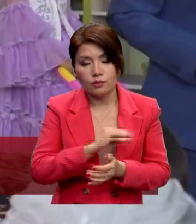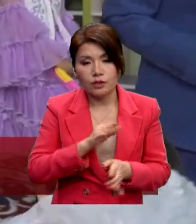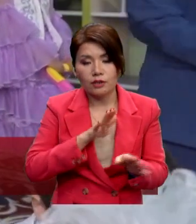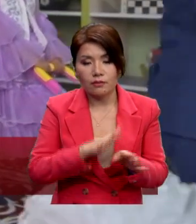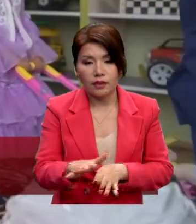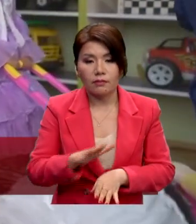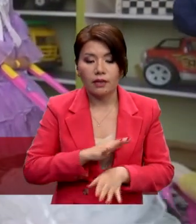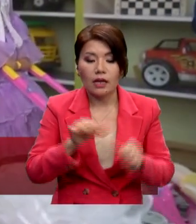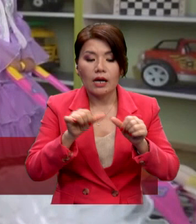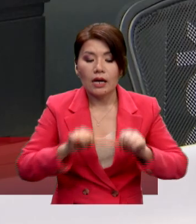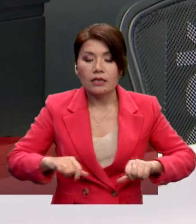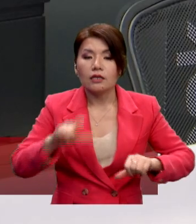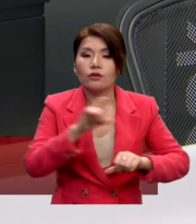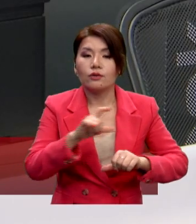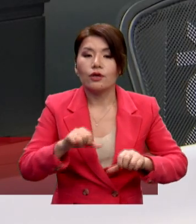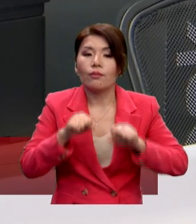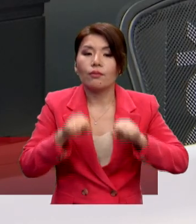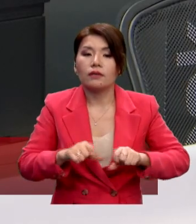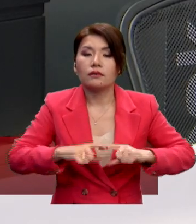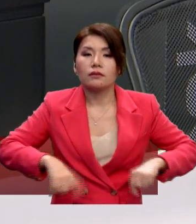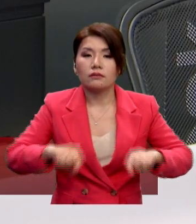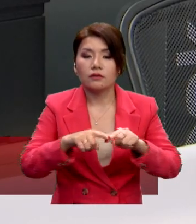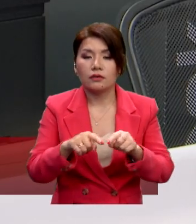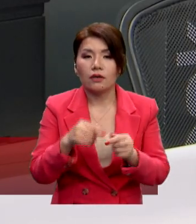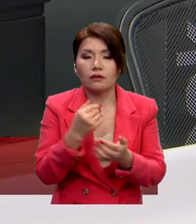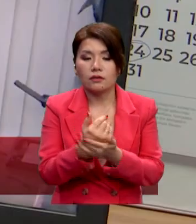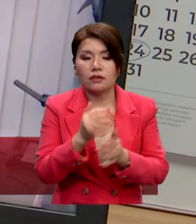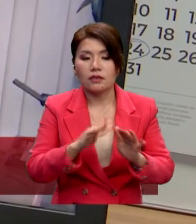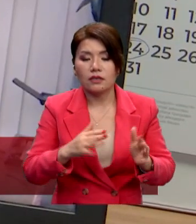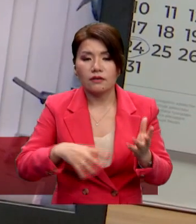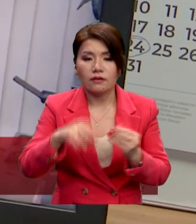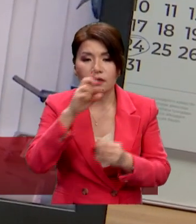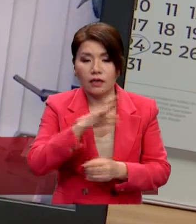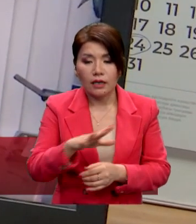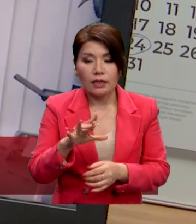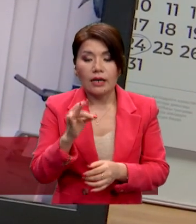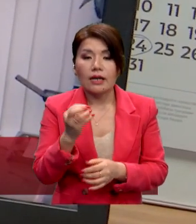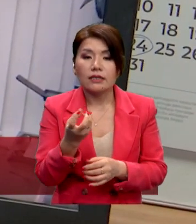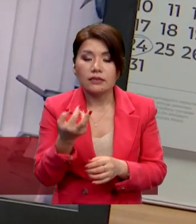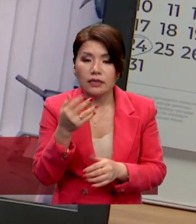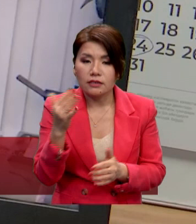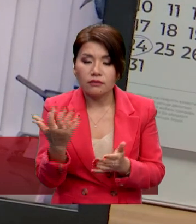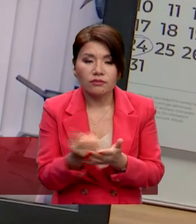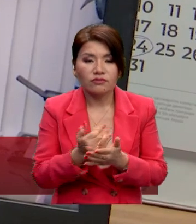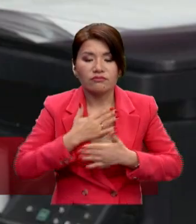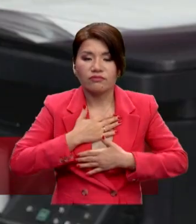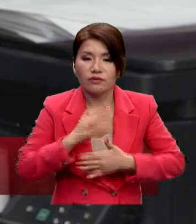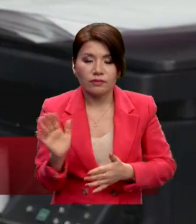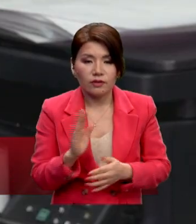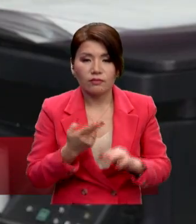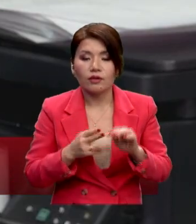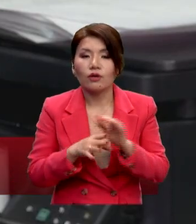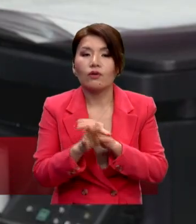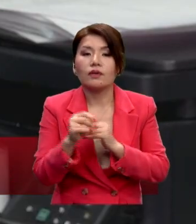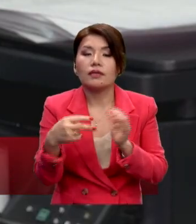Но эксперт, а именно человек, уполномоченный по правам всех детей страны, говорит, что реализация не удовлетворена. Аргументов